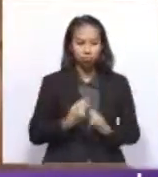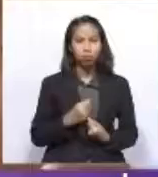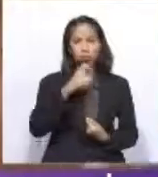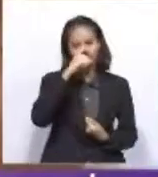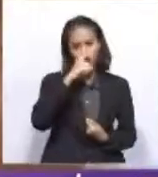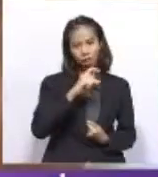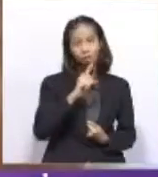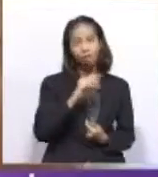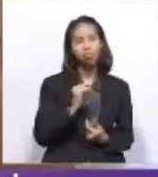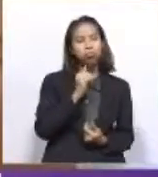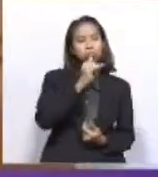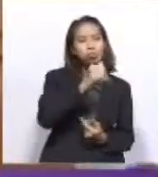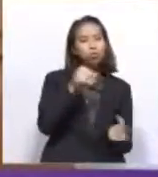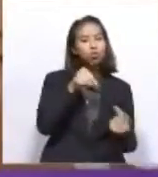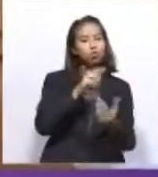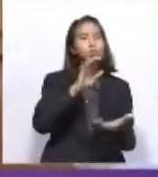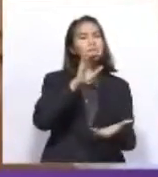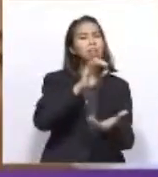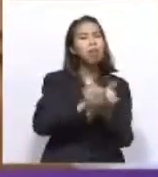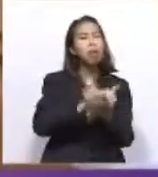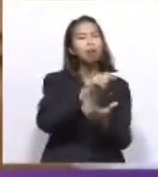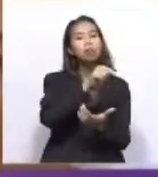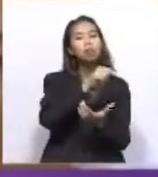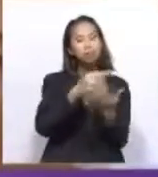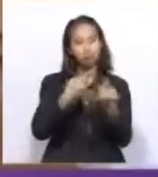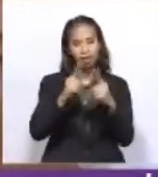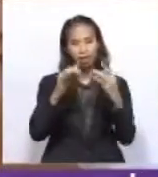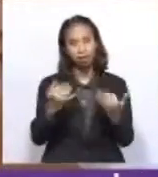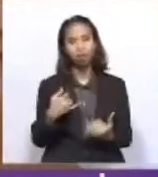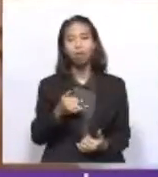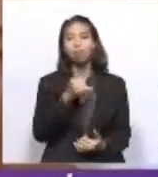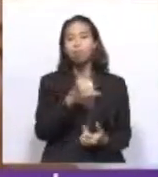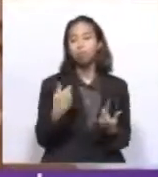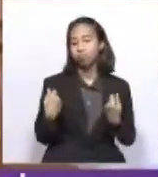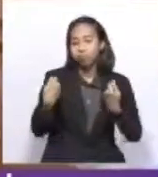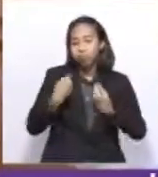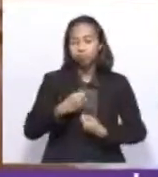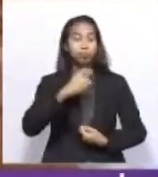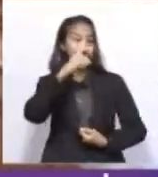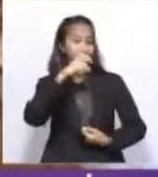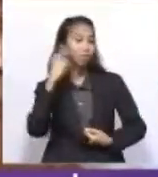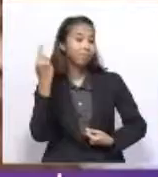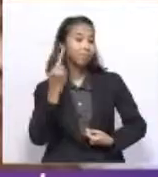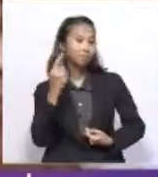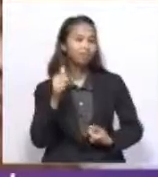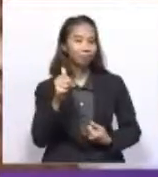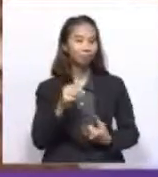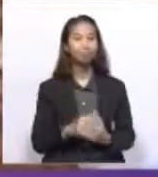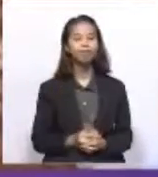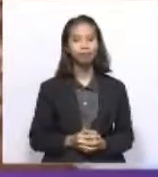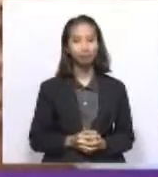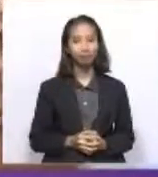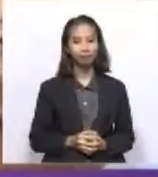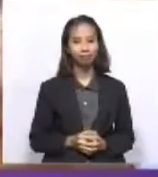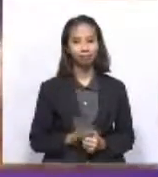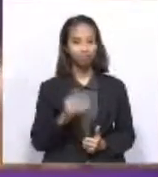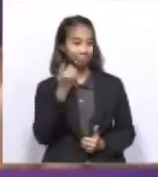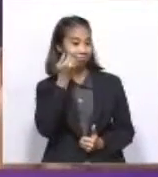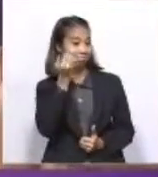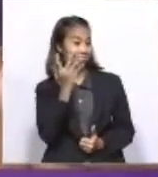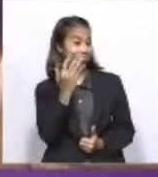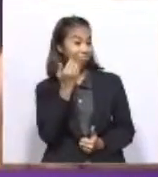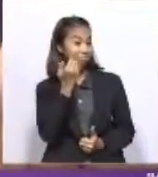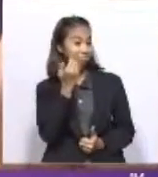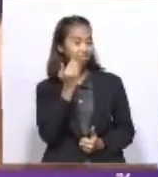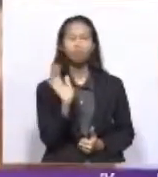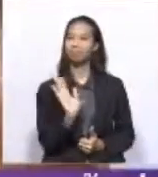คือเวลาที่เราไปงานแต่งงานอะไรเงี้ยค่ะมีงานเนี้ยค่ะที่แบบเห็นผู้คนส่วนใหญ่คือจะใส่ชุดไทยกัน ไม่เขินเน า ะ